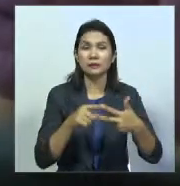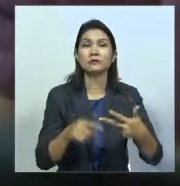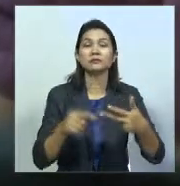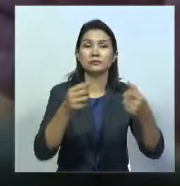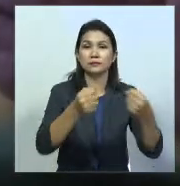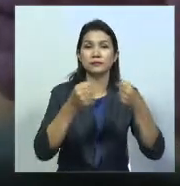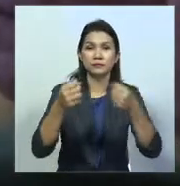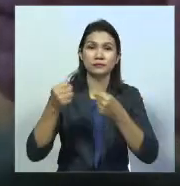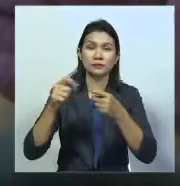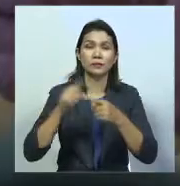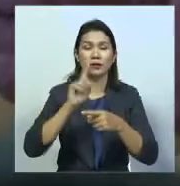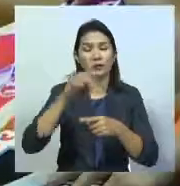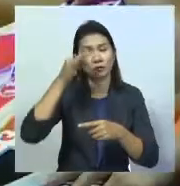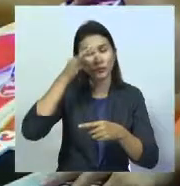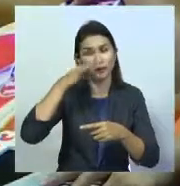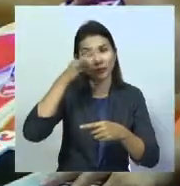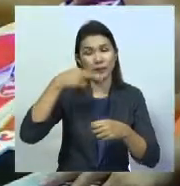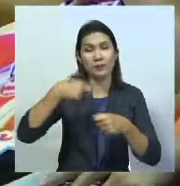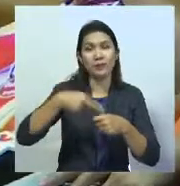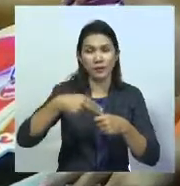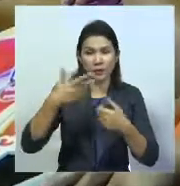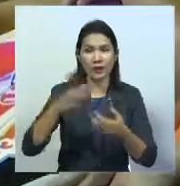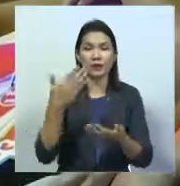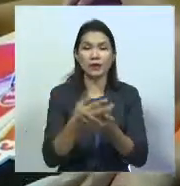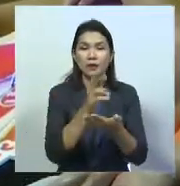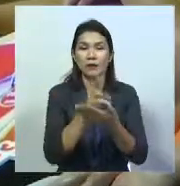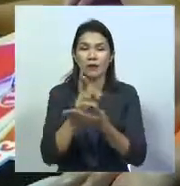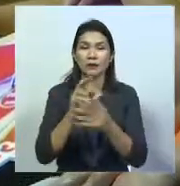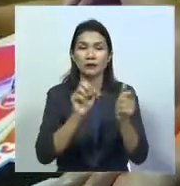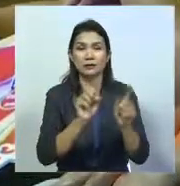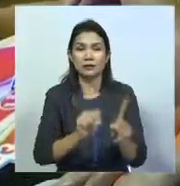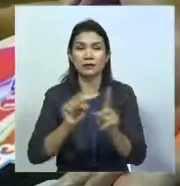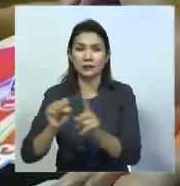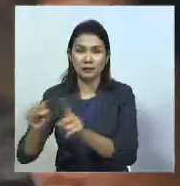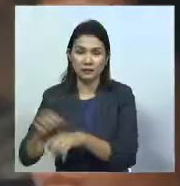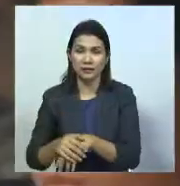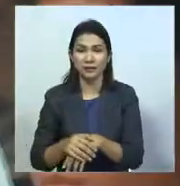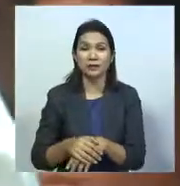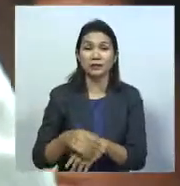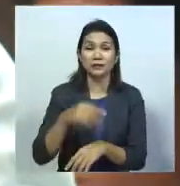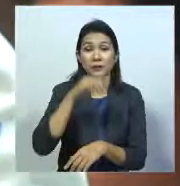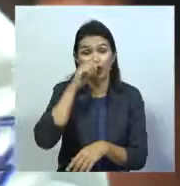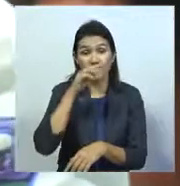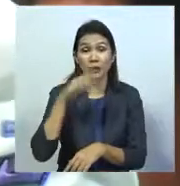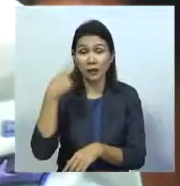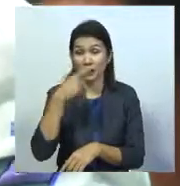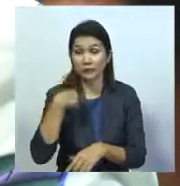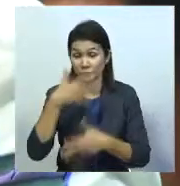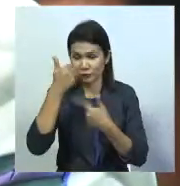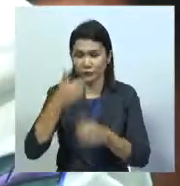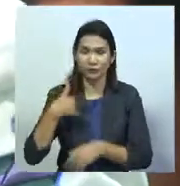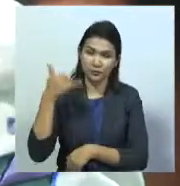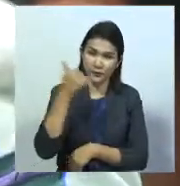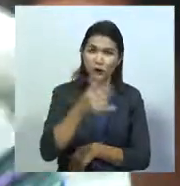ติยศจากทางปตท.นะคะพร้อมกับเงินรางวัลอีก 100,000 บาทค ่ ะ ไปกันได้นะครับที่ซอยอารีกรมประ